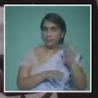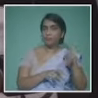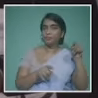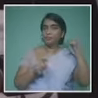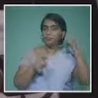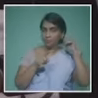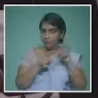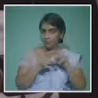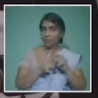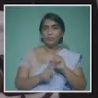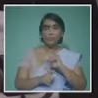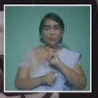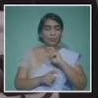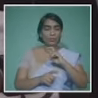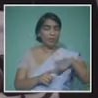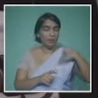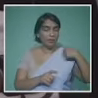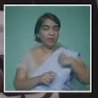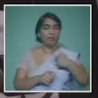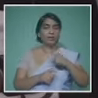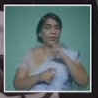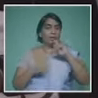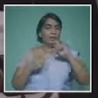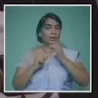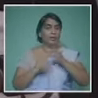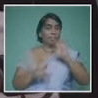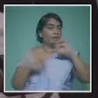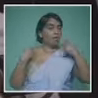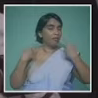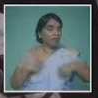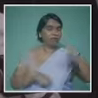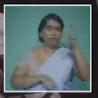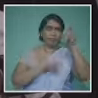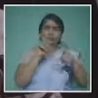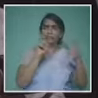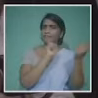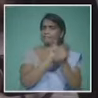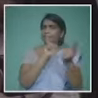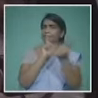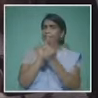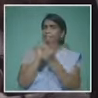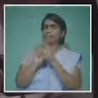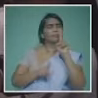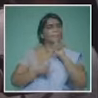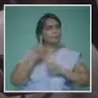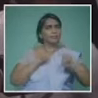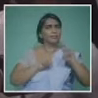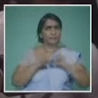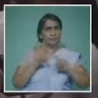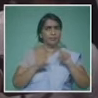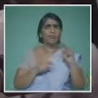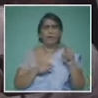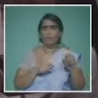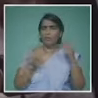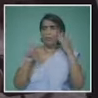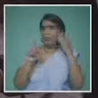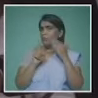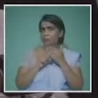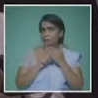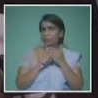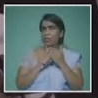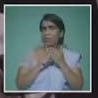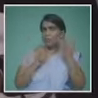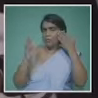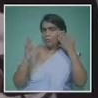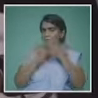සම්බන්ධයෙන් ජ්‍යෙෂ්ඨ ජනාධිපති නීතිඥයන් කීප දෙනෙක් සමග සාකච්ඡා කරලා තියෙනවා. මේ කාරණේ අපි